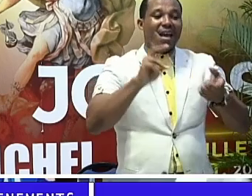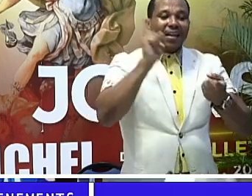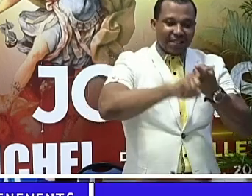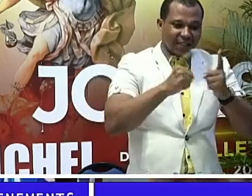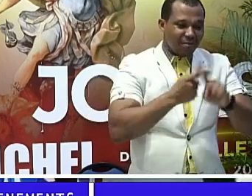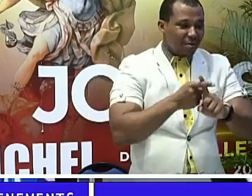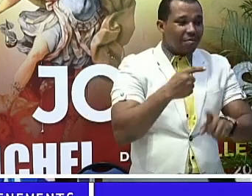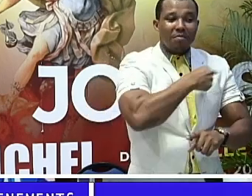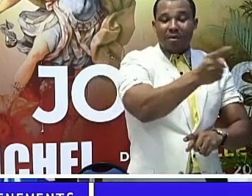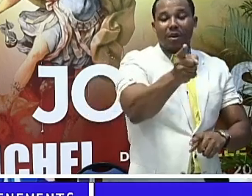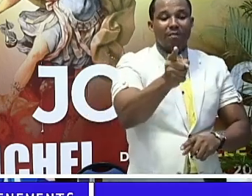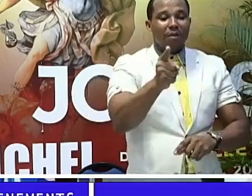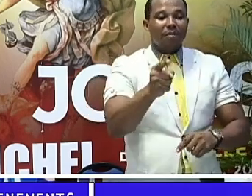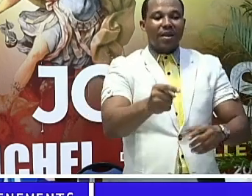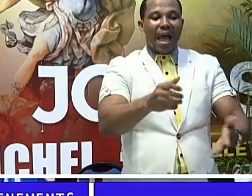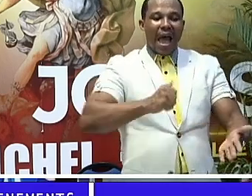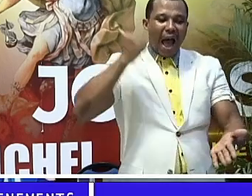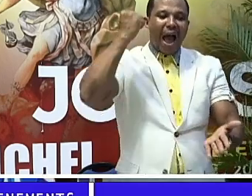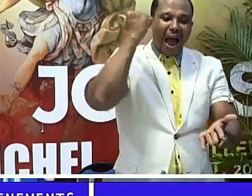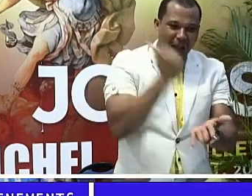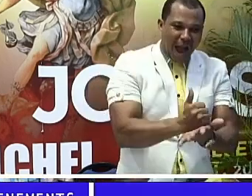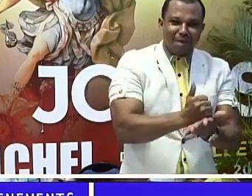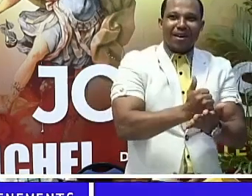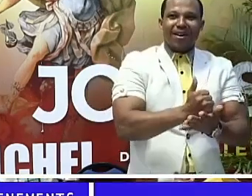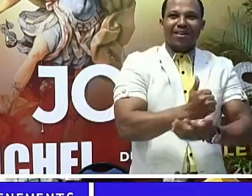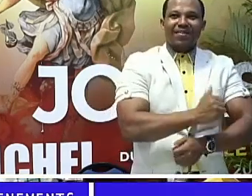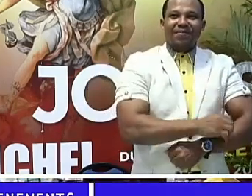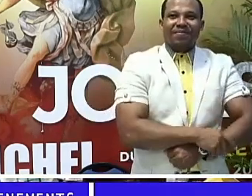fâché. Amen.